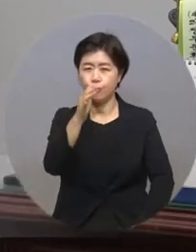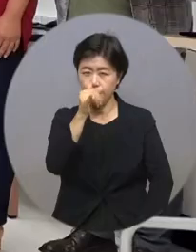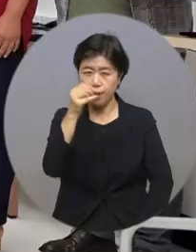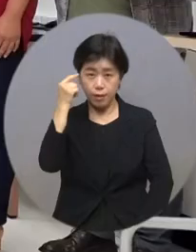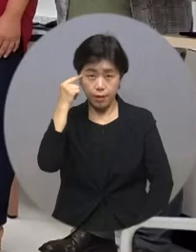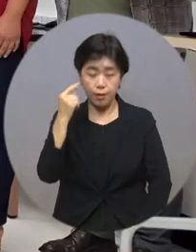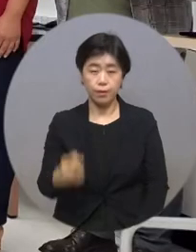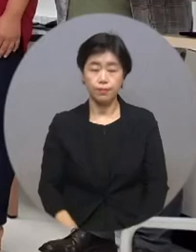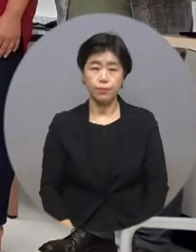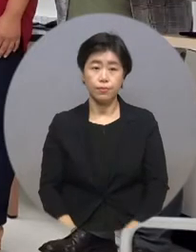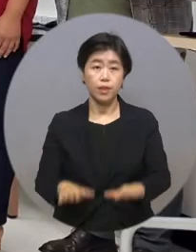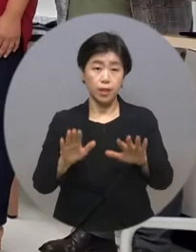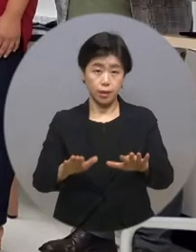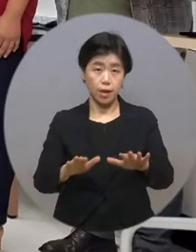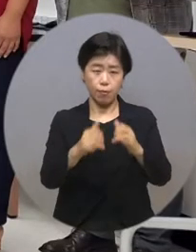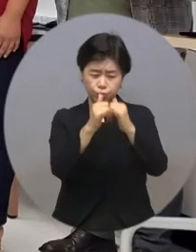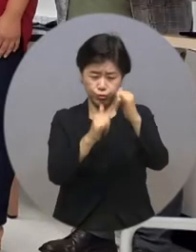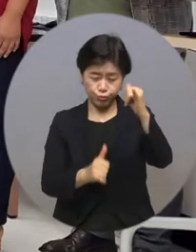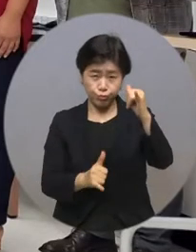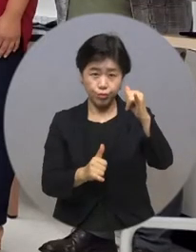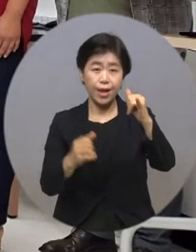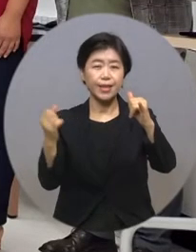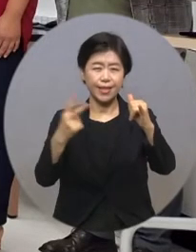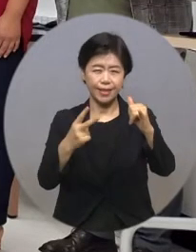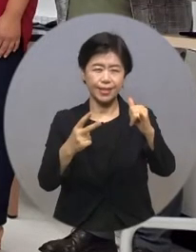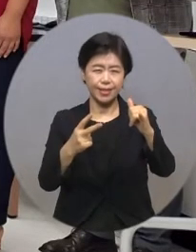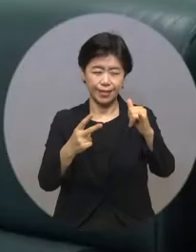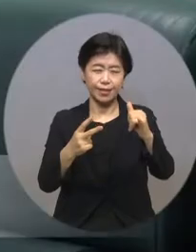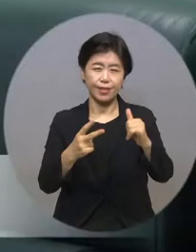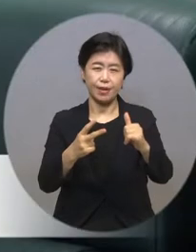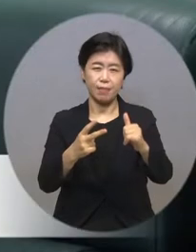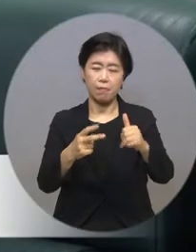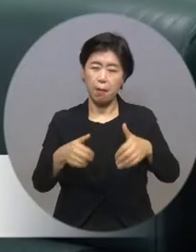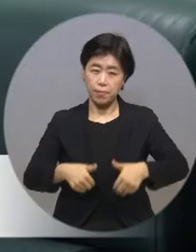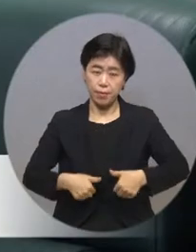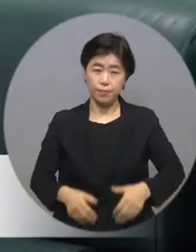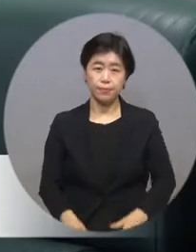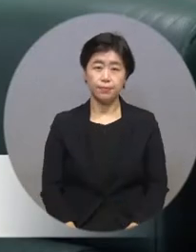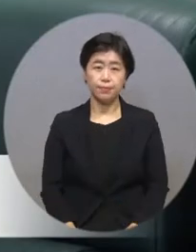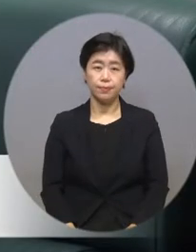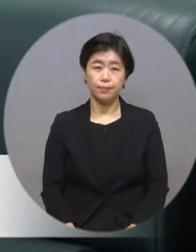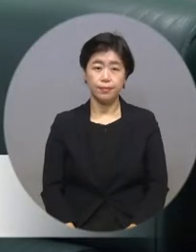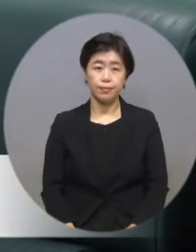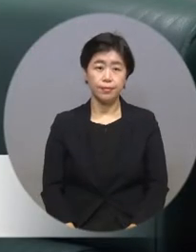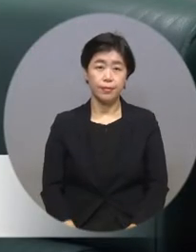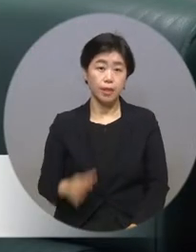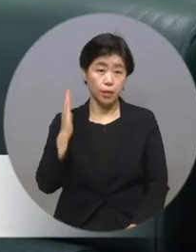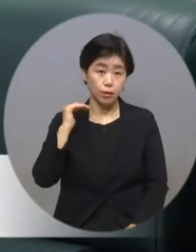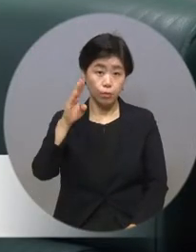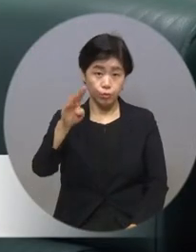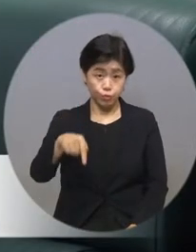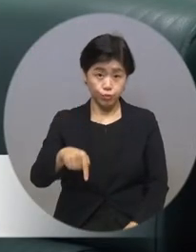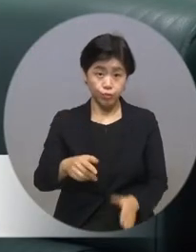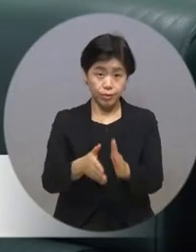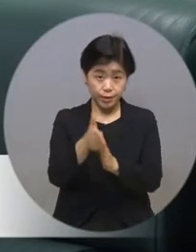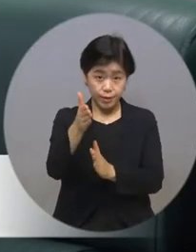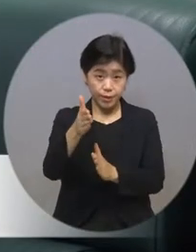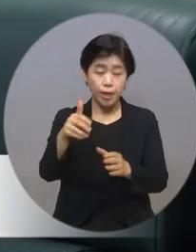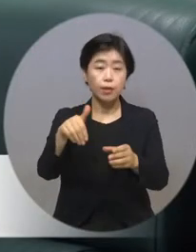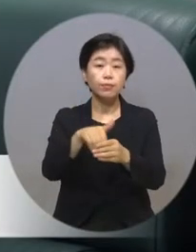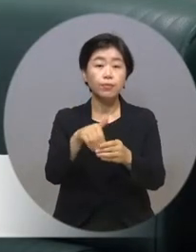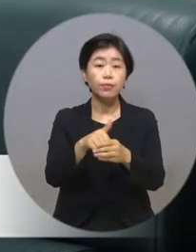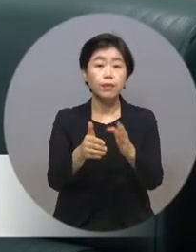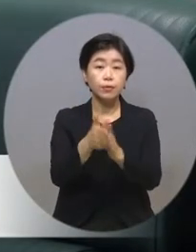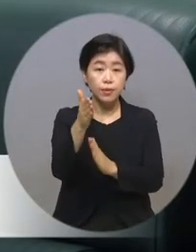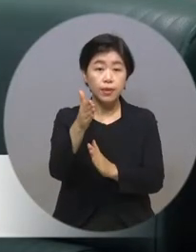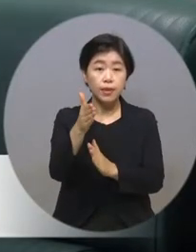있거든요. 이제 35년의 역사를 다시 써갈 준비를 합니다. 의정부가 문화도시로서의 발판을 준비를 하고